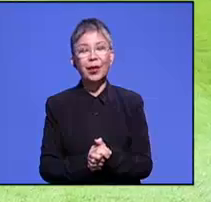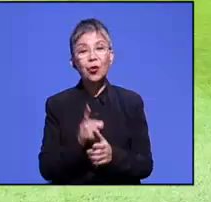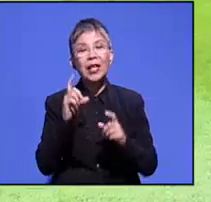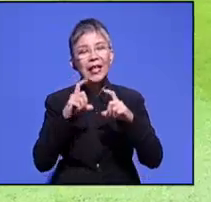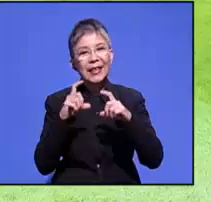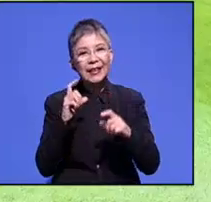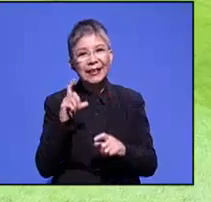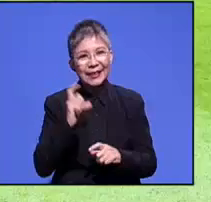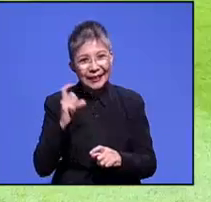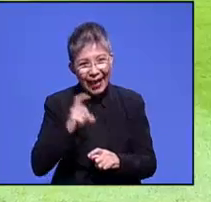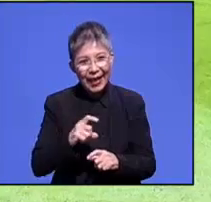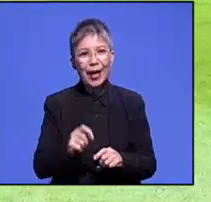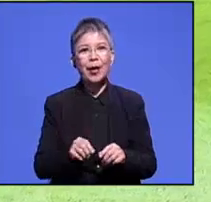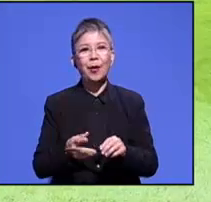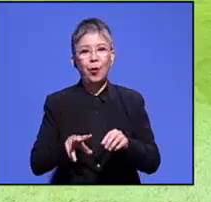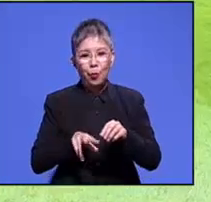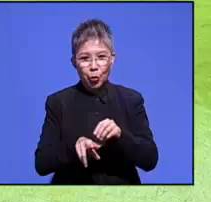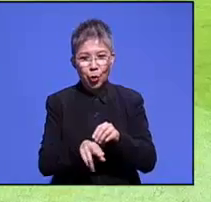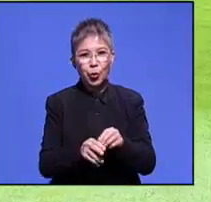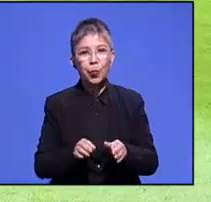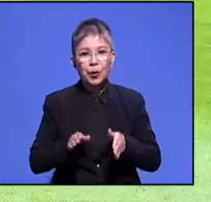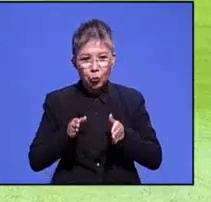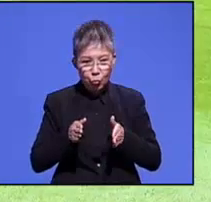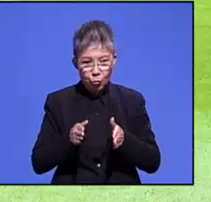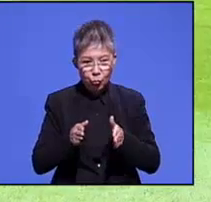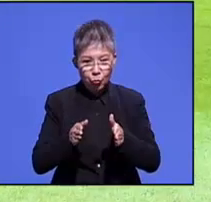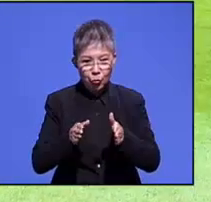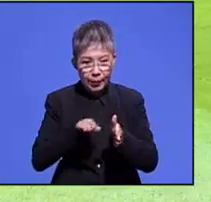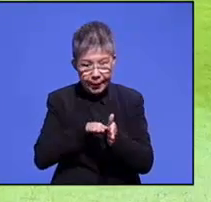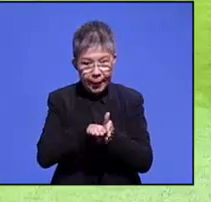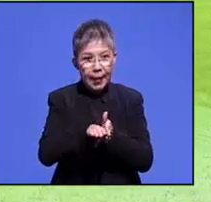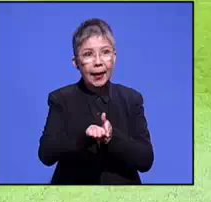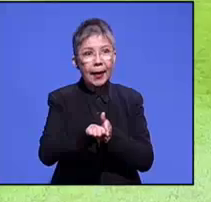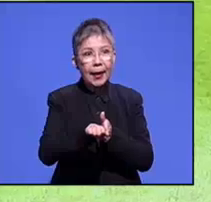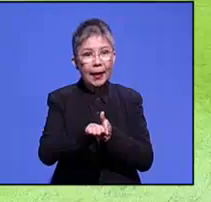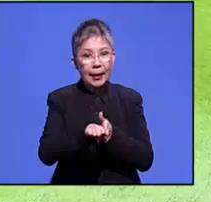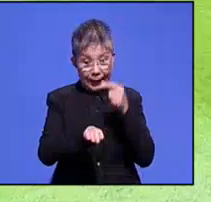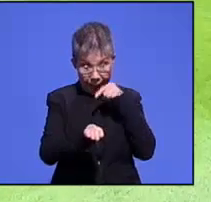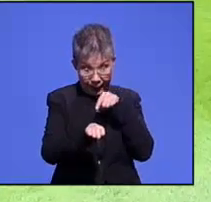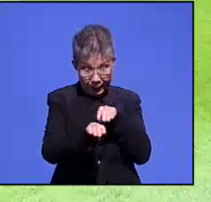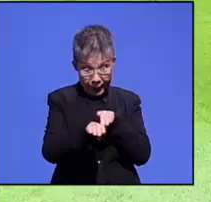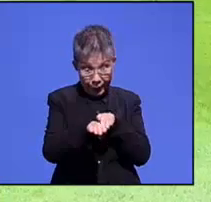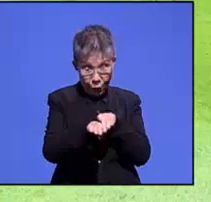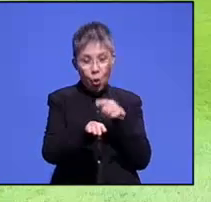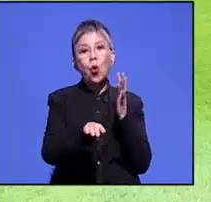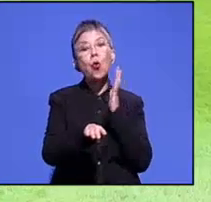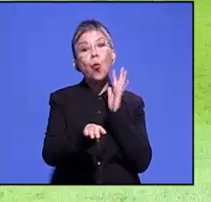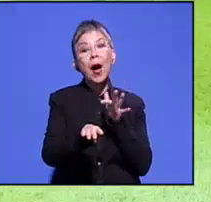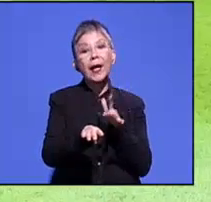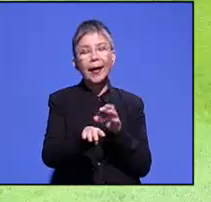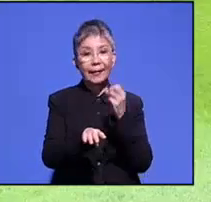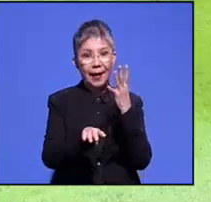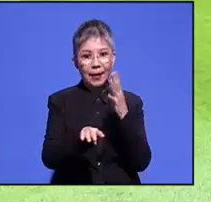lagi karena potongannya tadi itu ke arah mana misalkan lurus Nih Ya udah berarti kau lihat dari arah potongan itu dia orangnya akan lebih